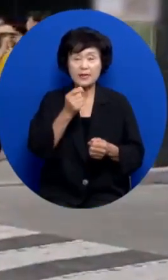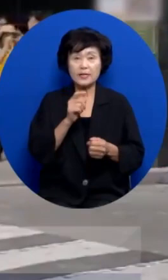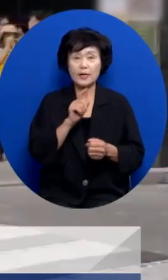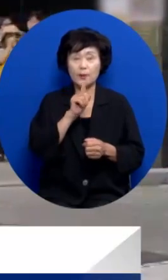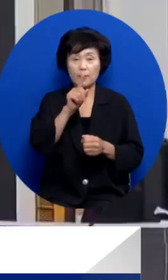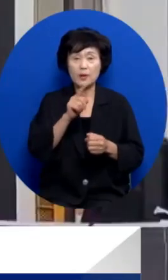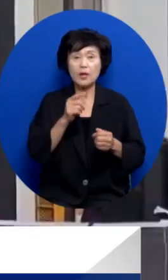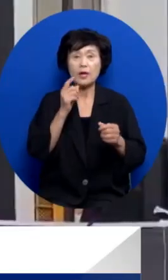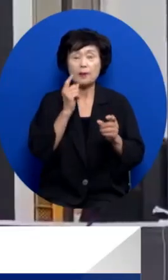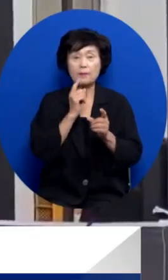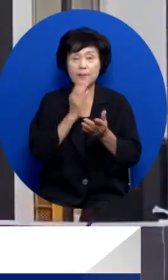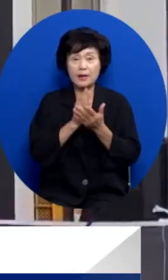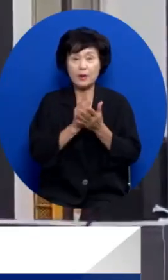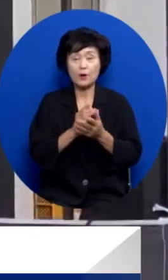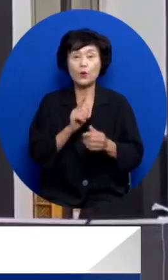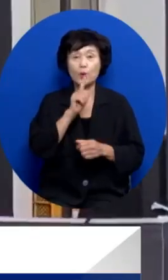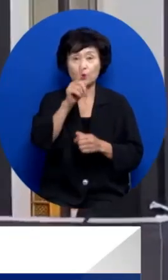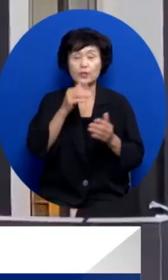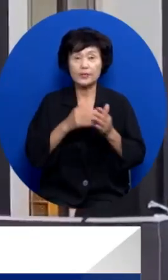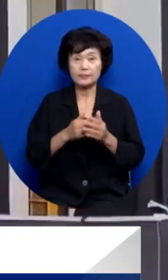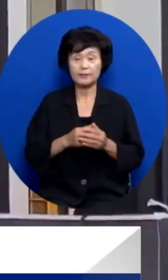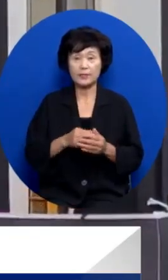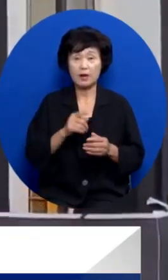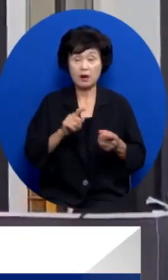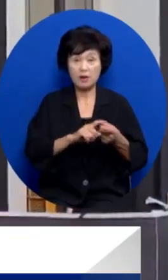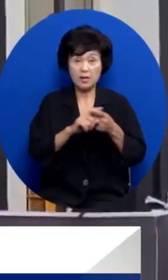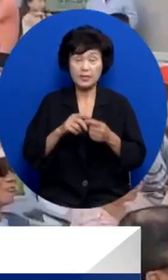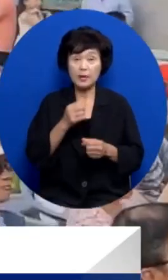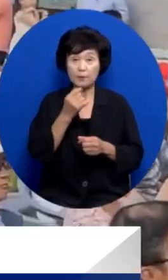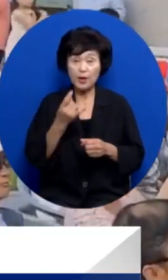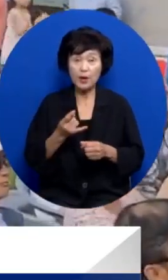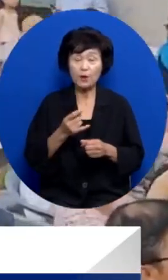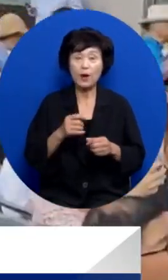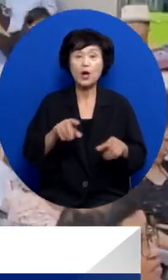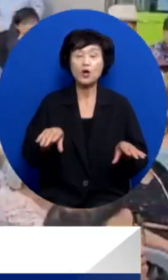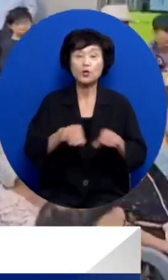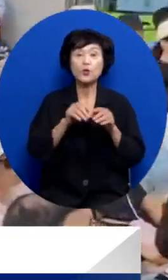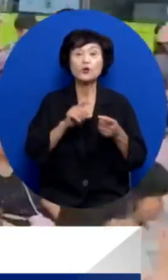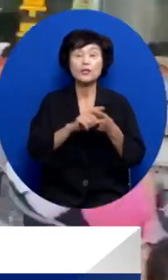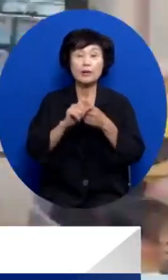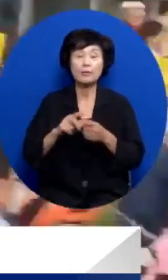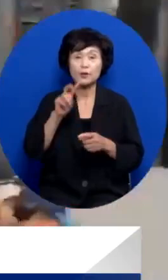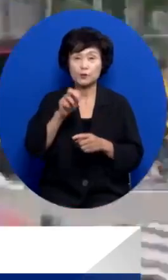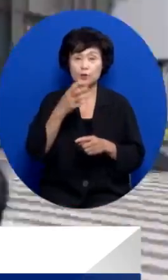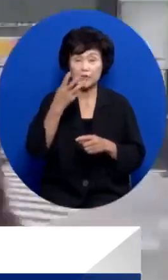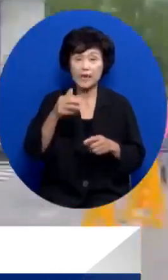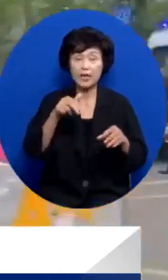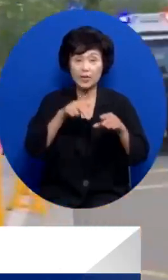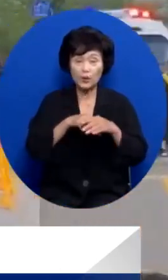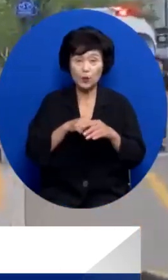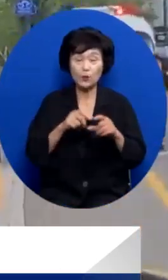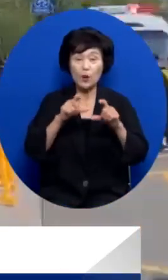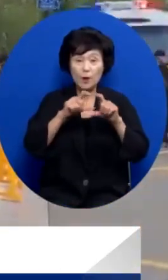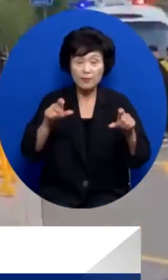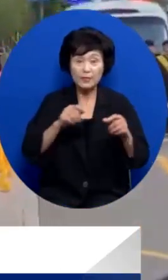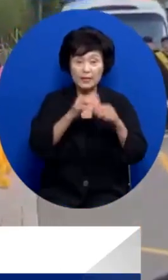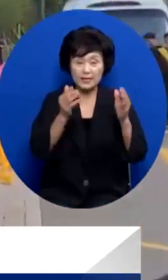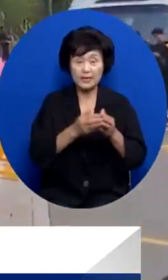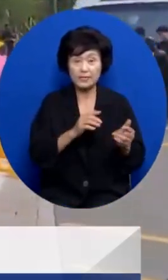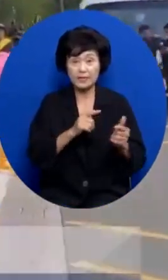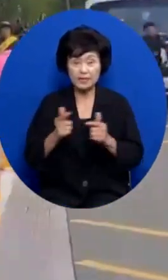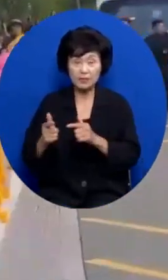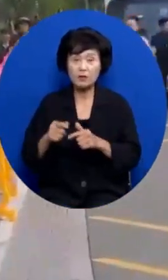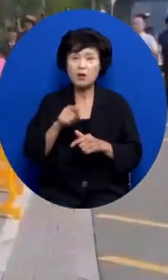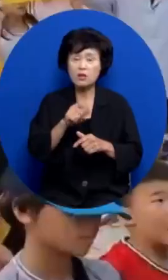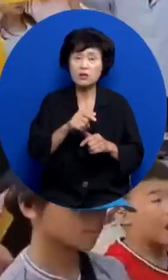7차 집회에는 가밀지구 총연합회와 경기도기독교 총연합회 등 23개 종교, 민간단체를 비롯해